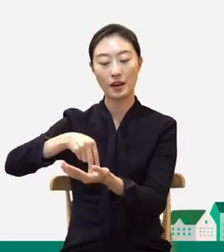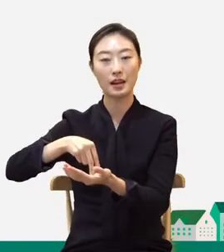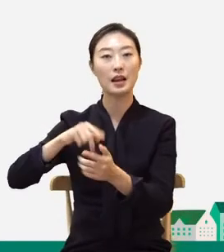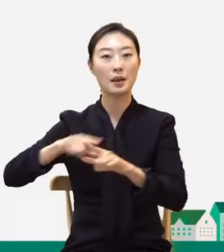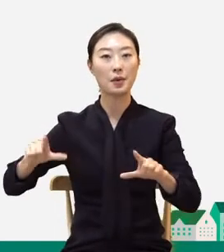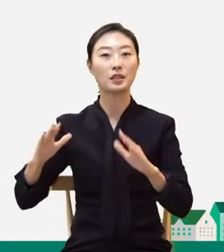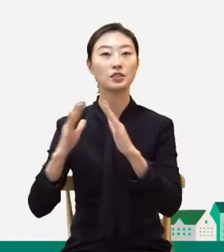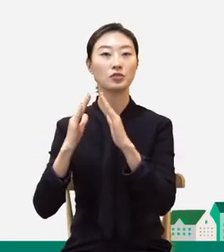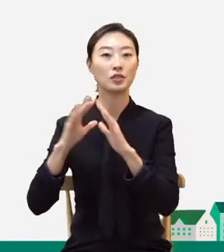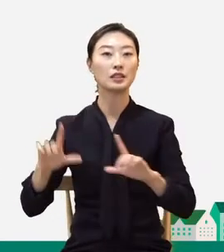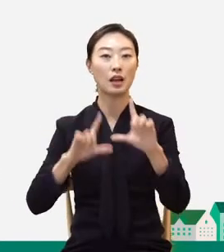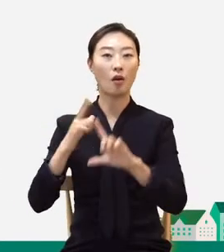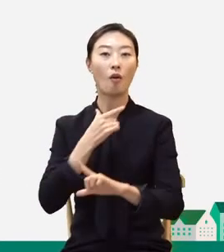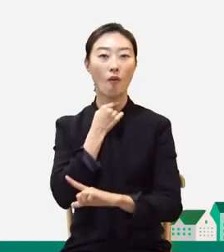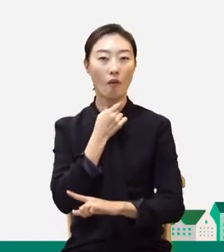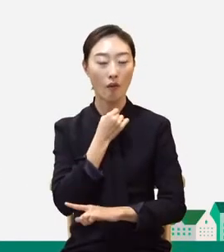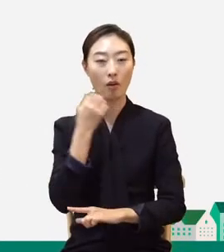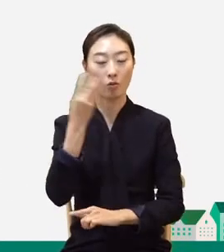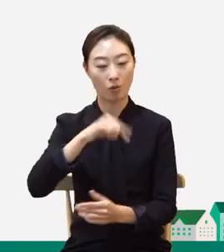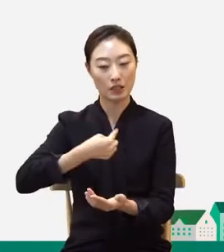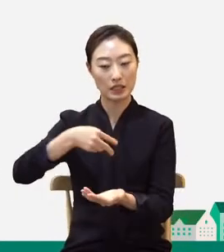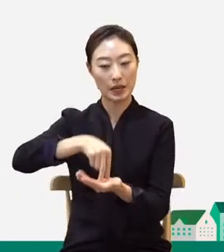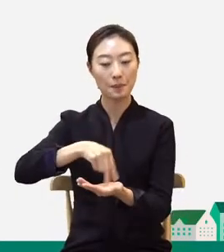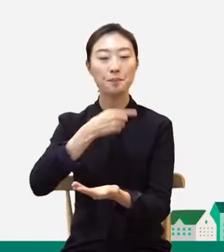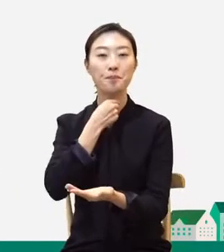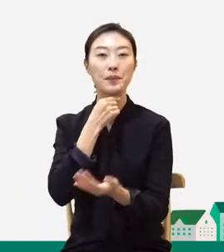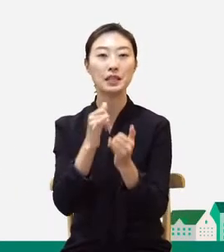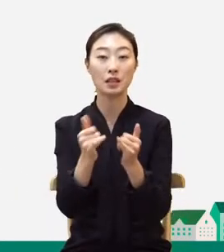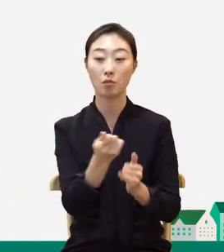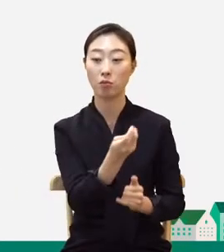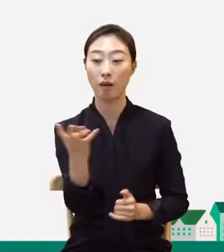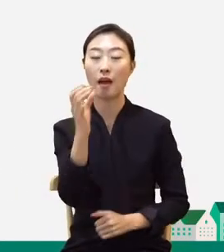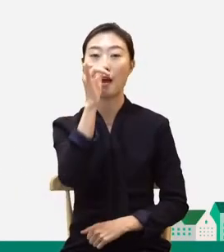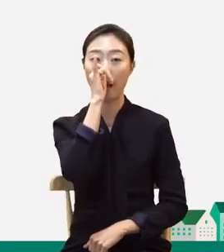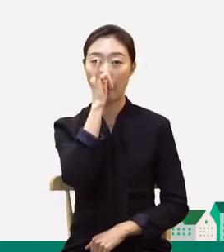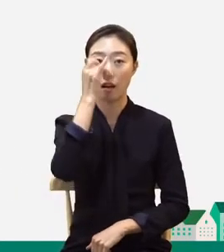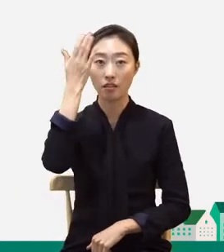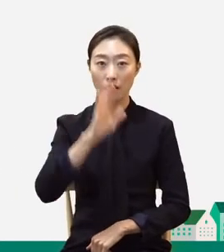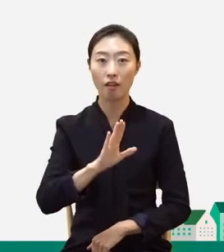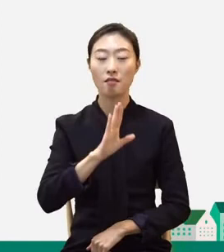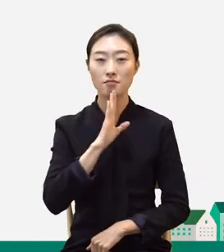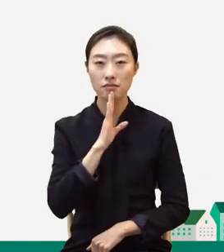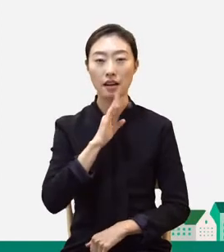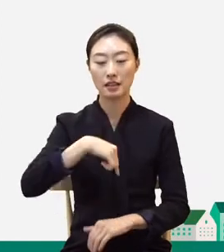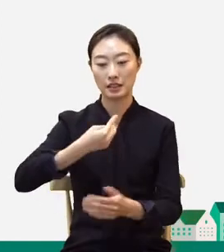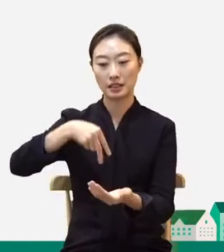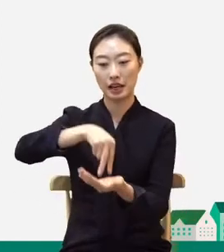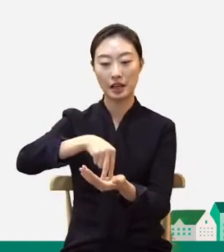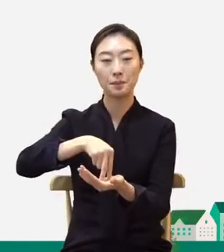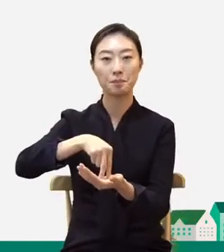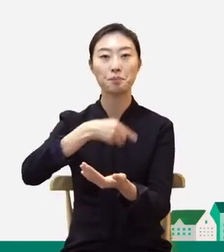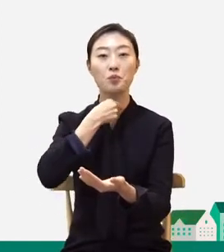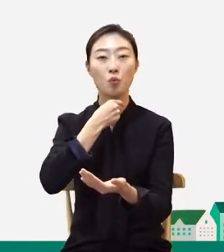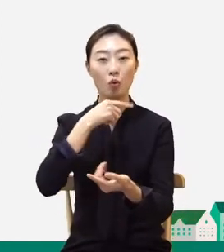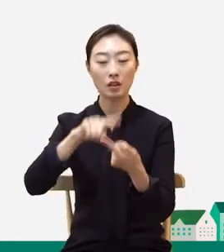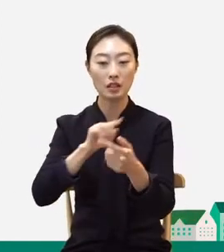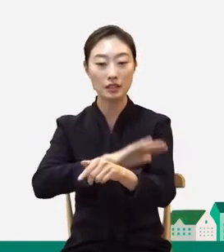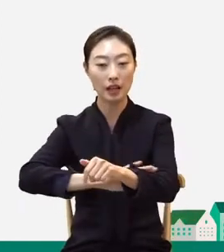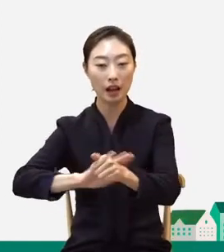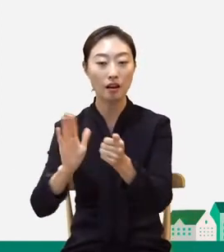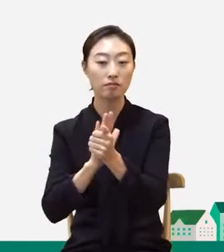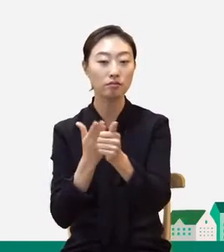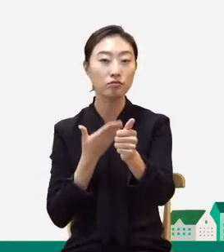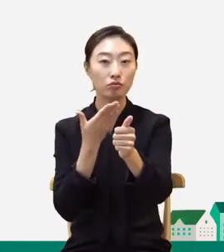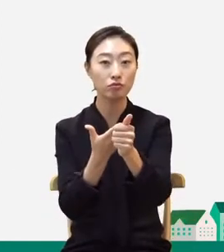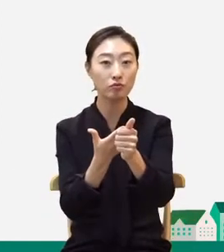자립에 대해서도 높은 욕구가 있으신 분들이 확인이 되었지만, 당시 이러한 자립에 대한 욕구를 충족할 수 있는 주거